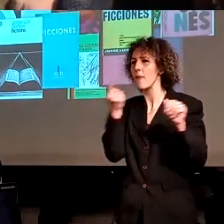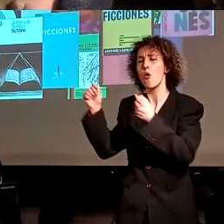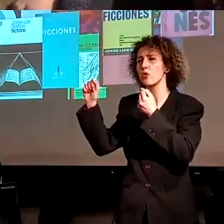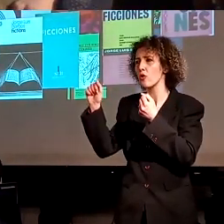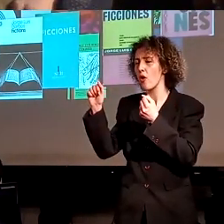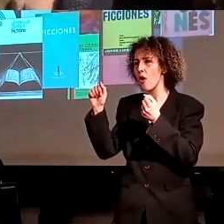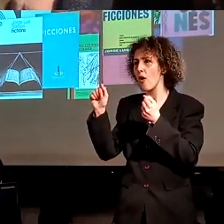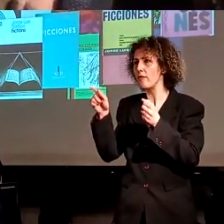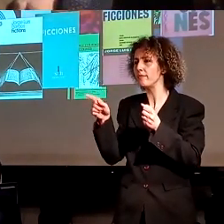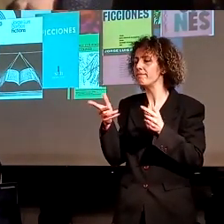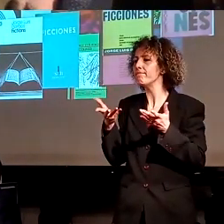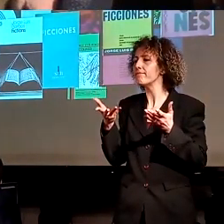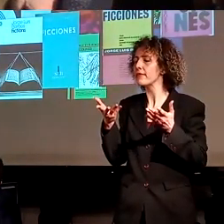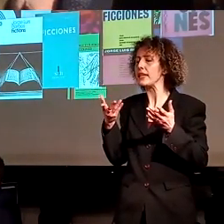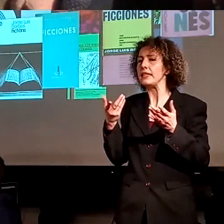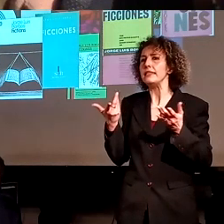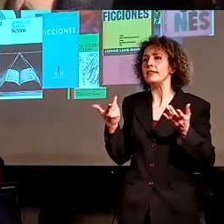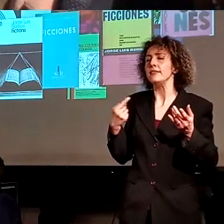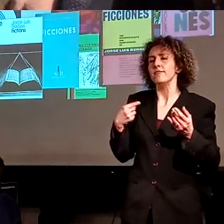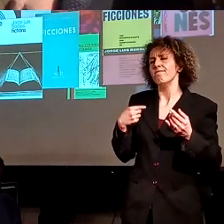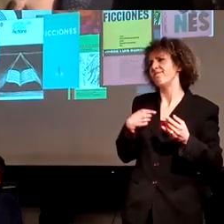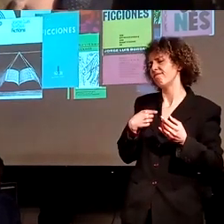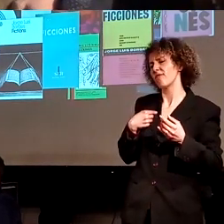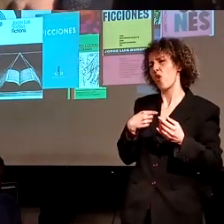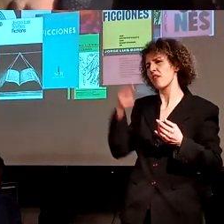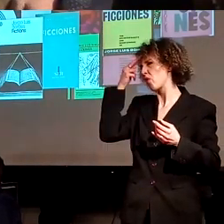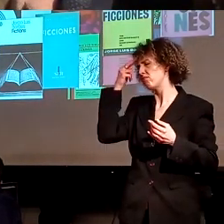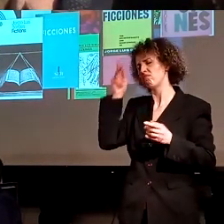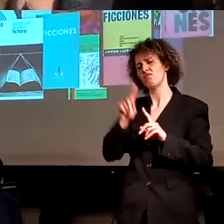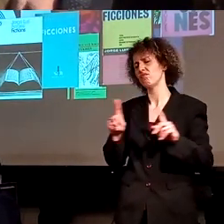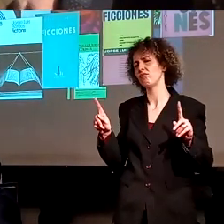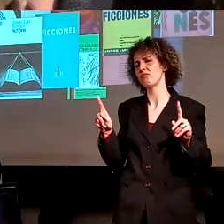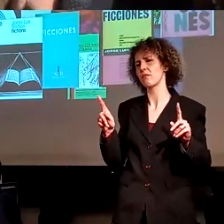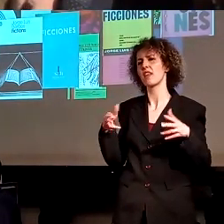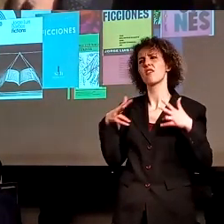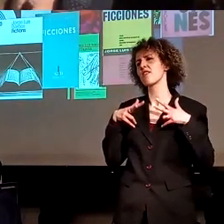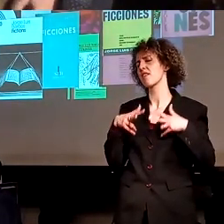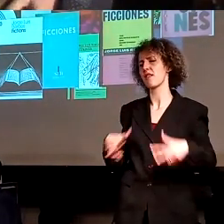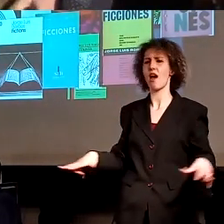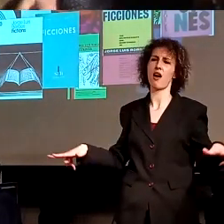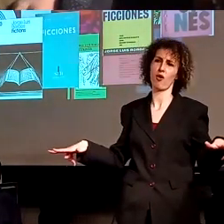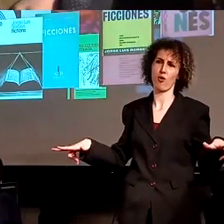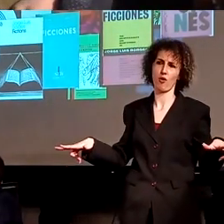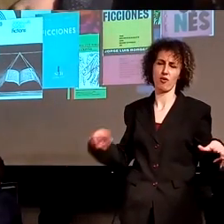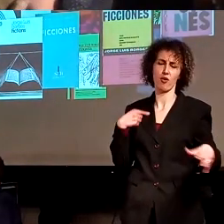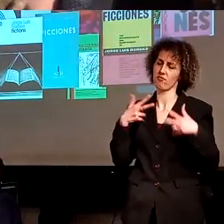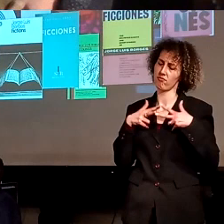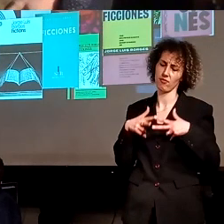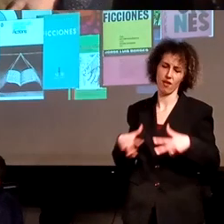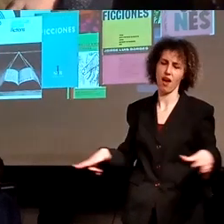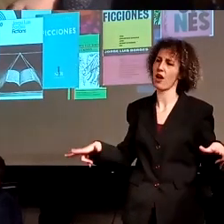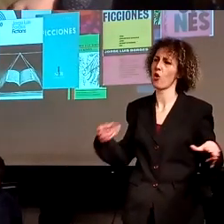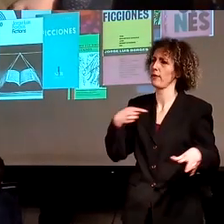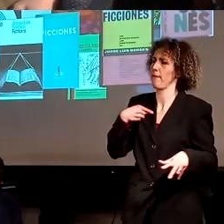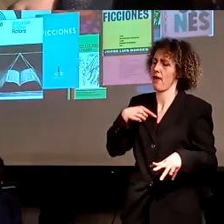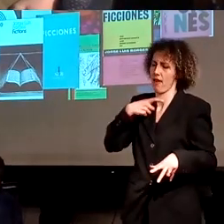di io sono stanco sono parto che è più di cansano sono stanco di me